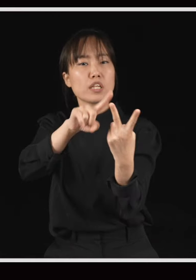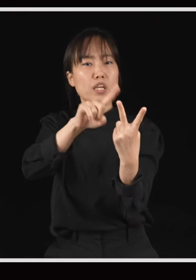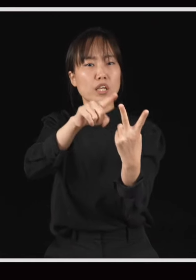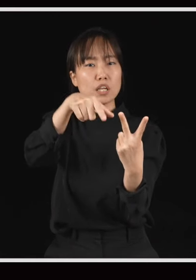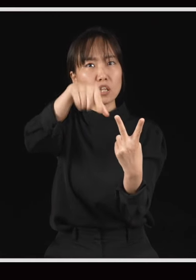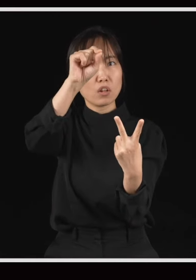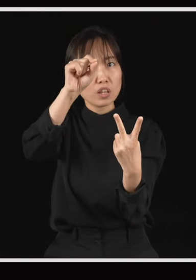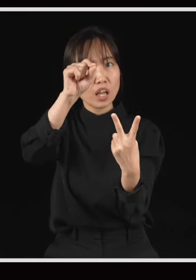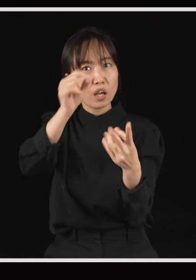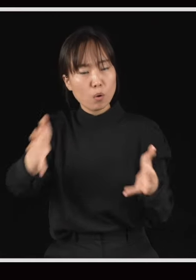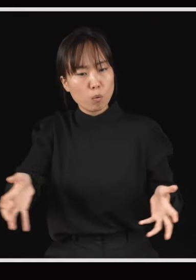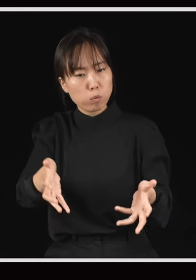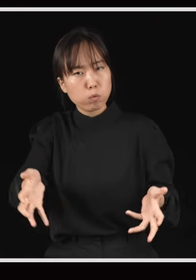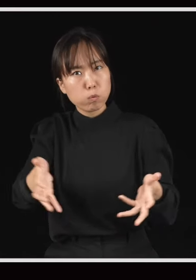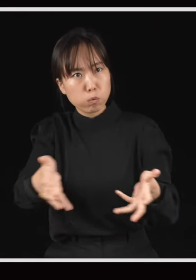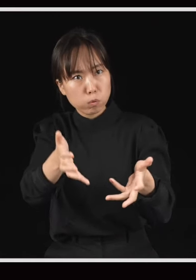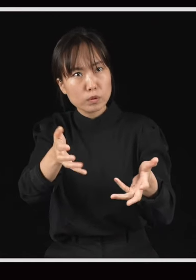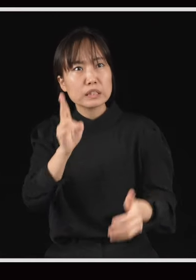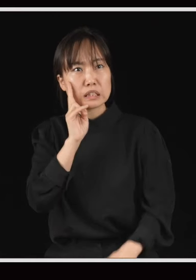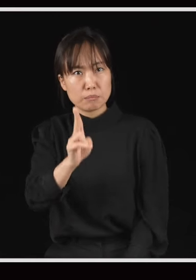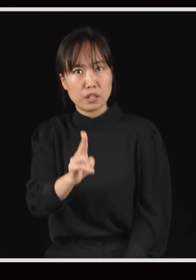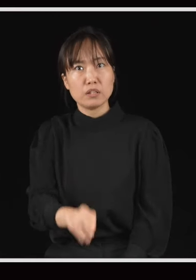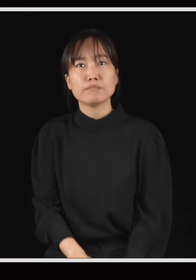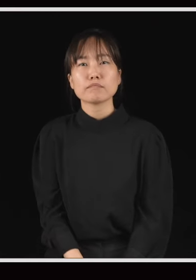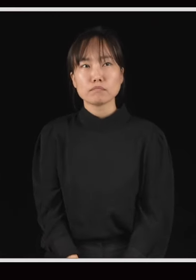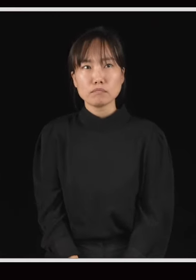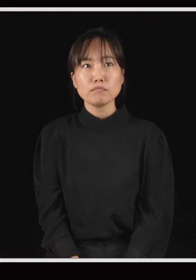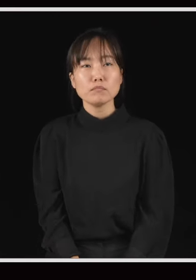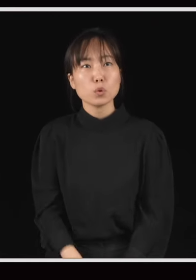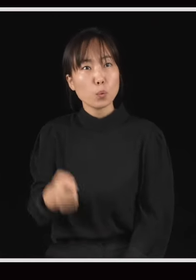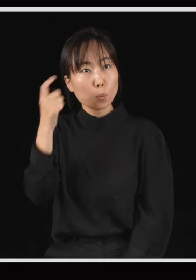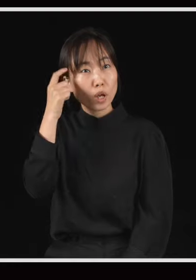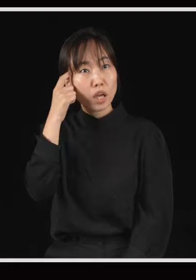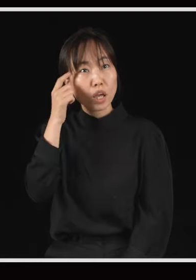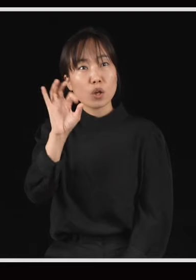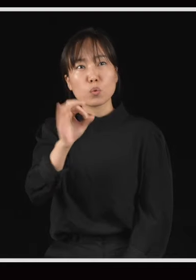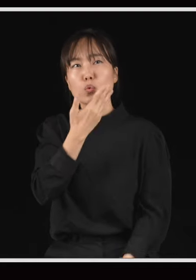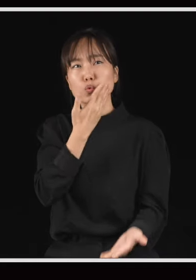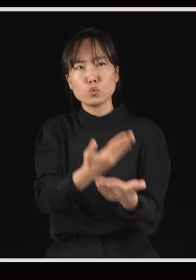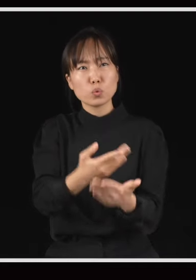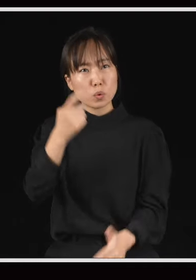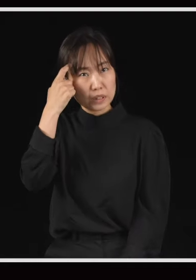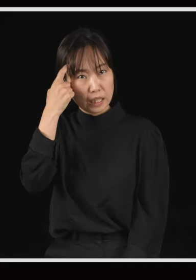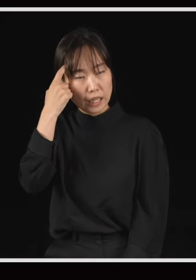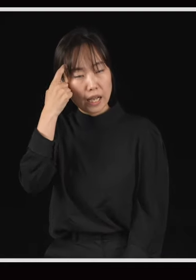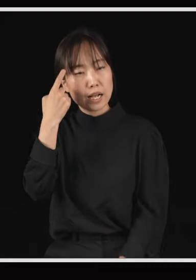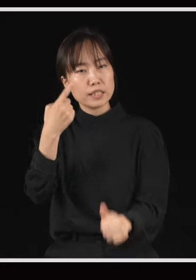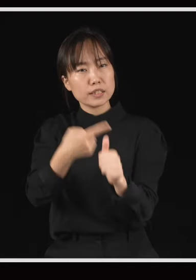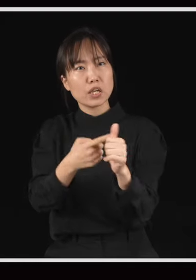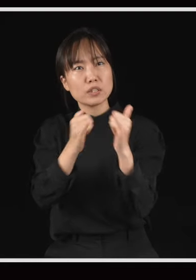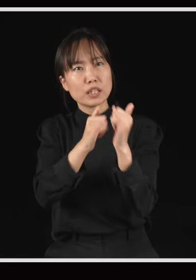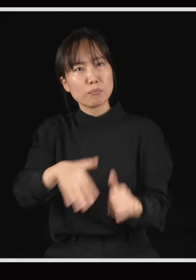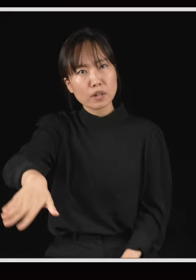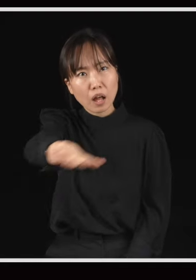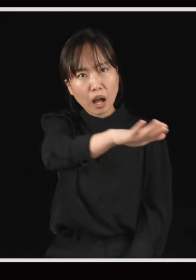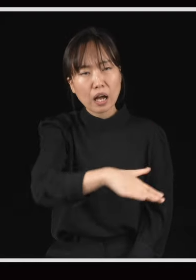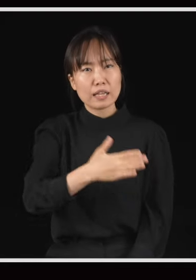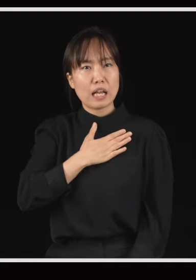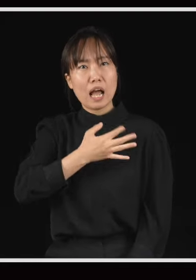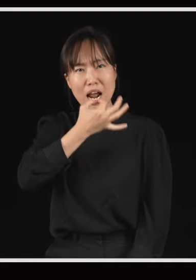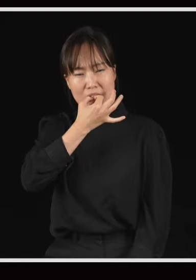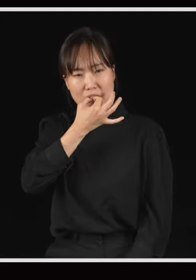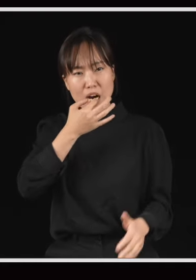소비 자본주의에서는 이제 왼쪽을 택하도록 종용을 합니다. 왜냐하면 소비 자본주의는 우리의 뇌의